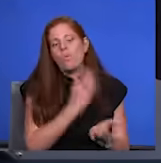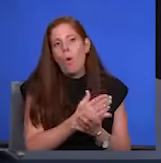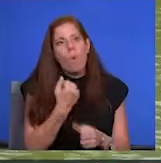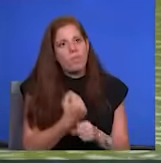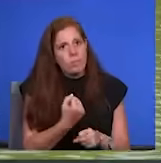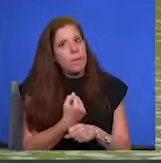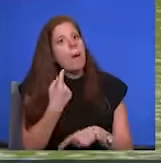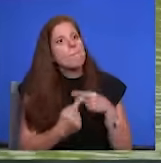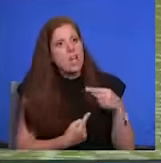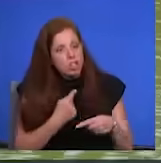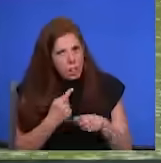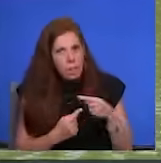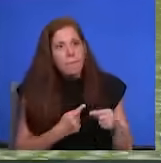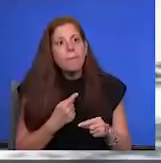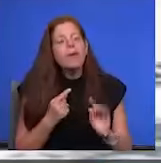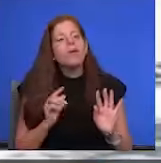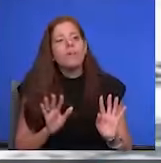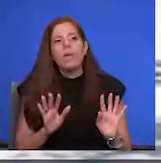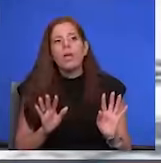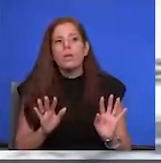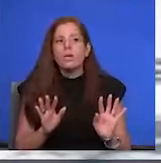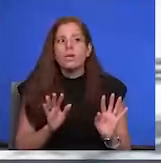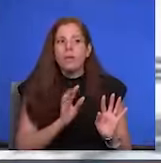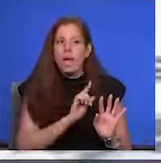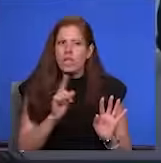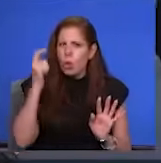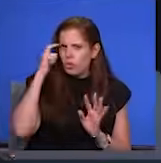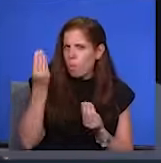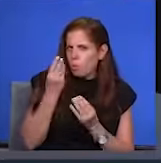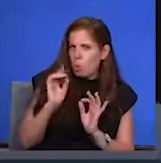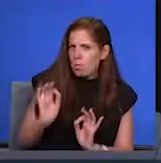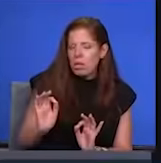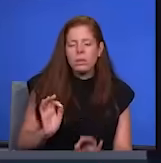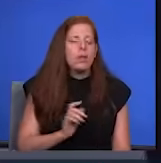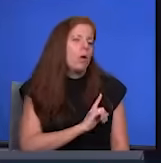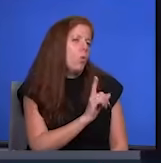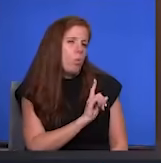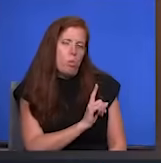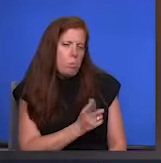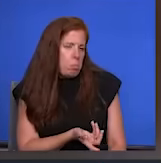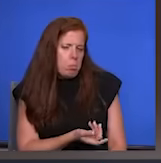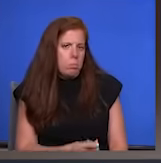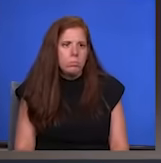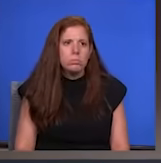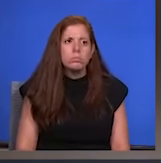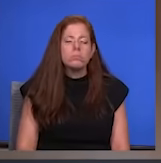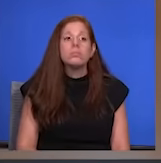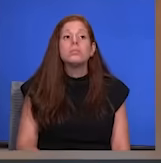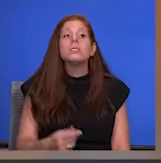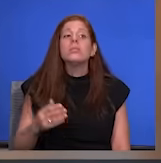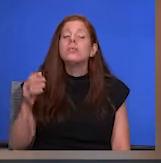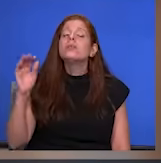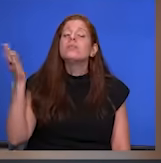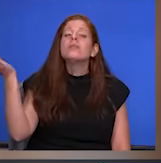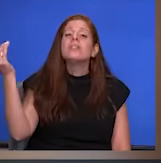הרבה שנים ו... את לא מעלה בדעתי שהיה פה משהו לא תקין? אני לא מעלה בדעתי שהיה פה משהו לא תקין. נקרא לאסף כספי.